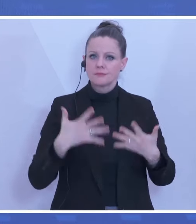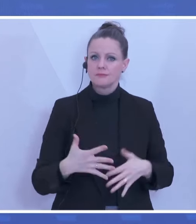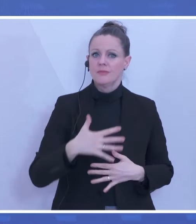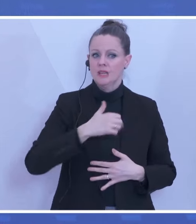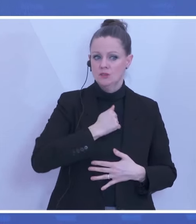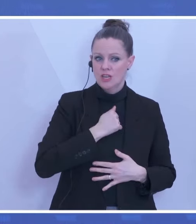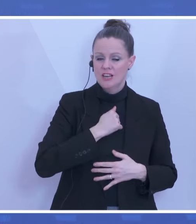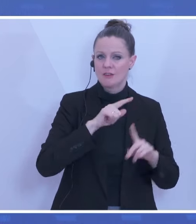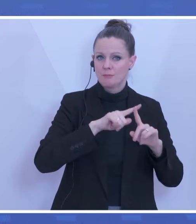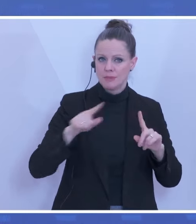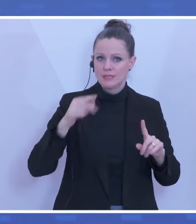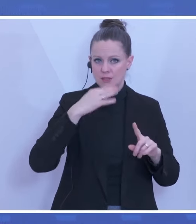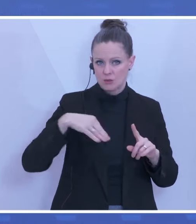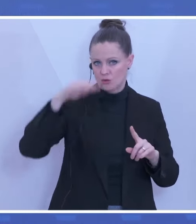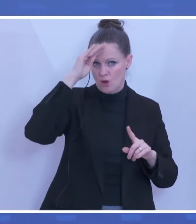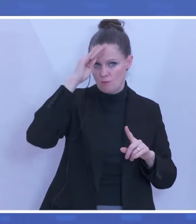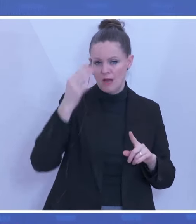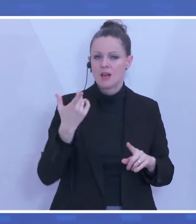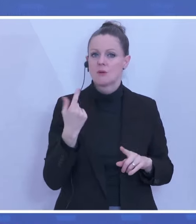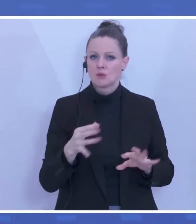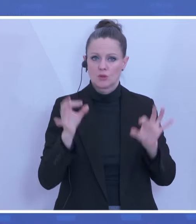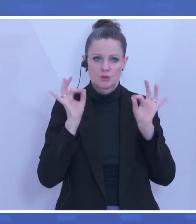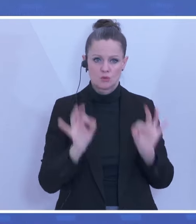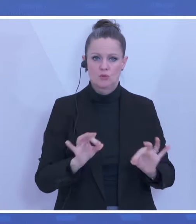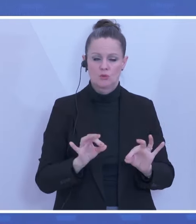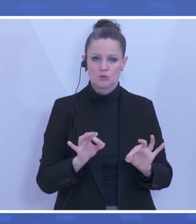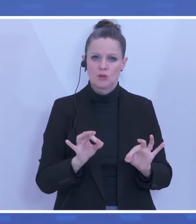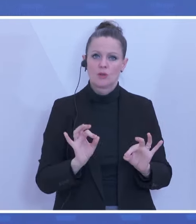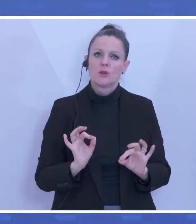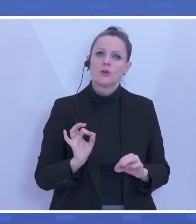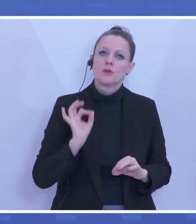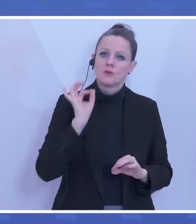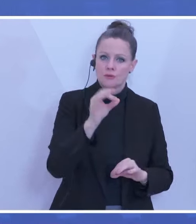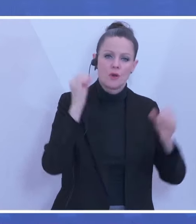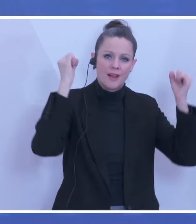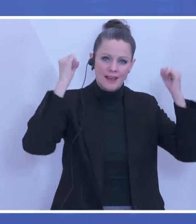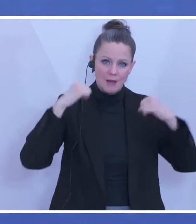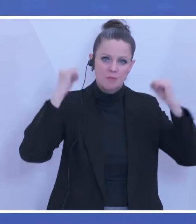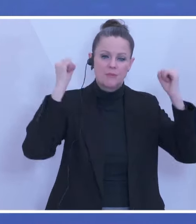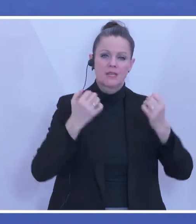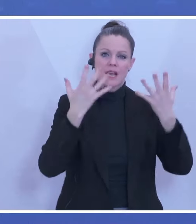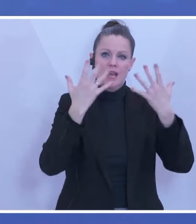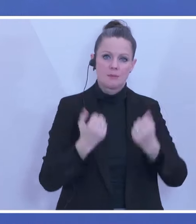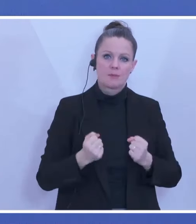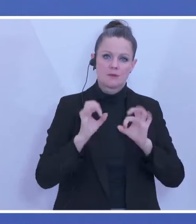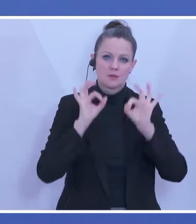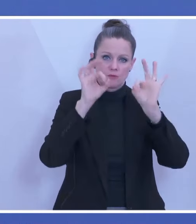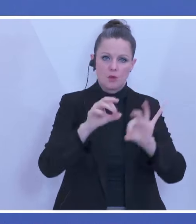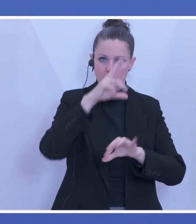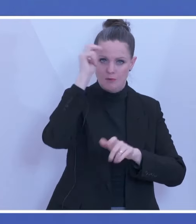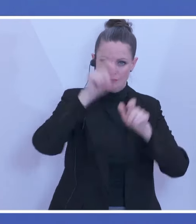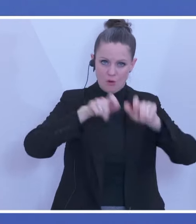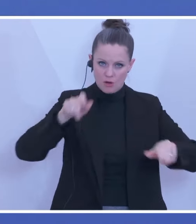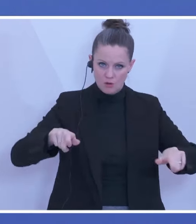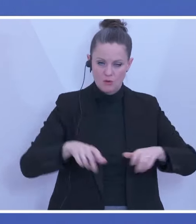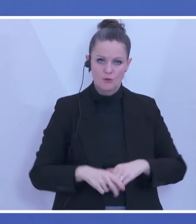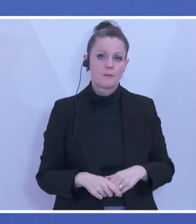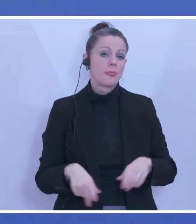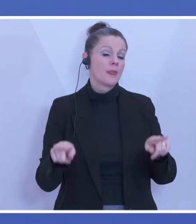bis zum Sommer, dann ist es einmal gut für die Republik, für die Ergebnisse, für die Bevölkerung. Zweitens